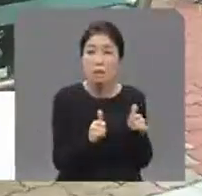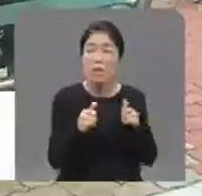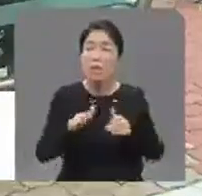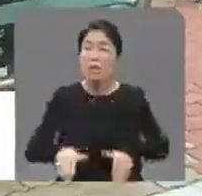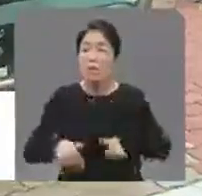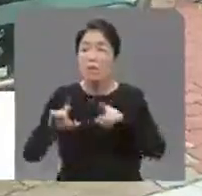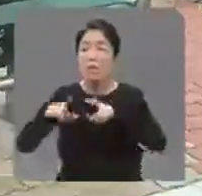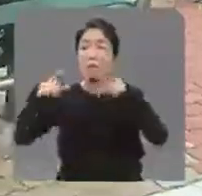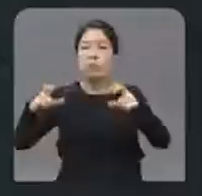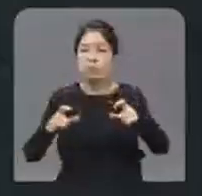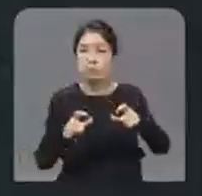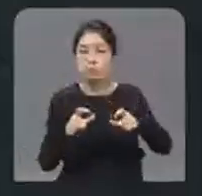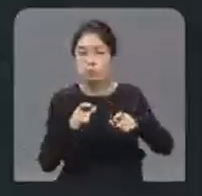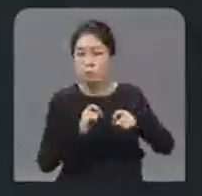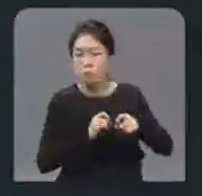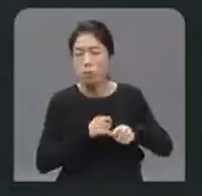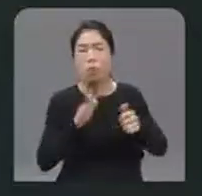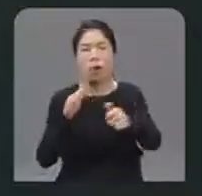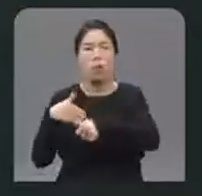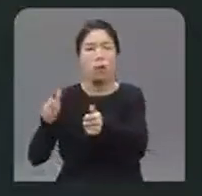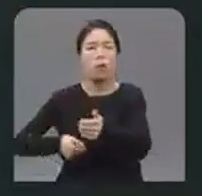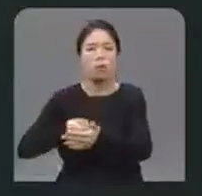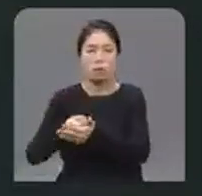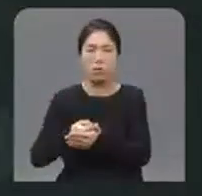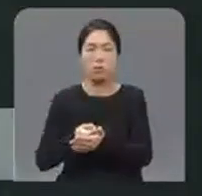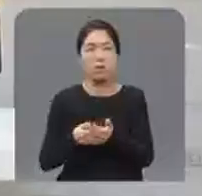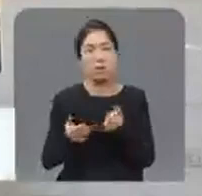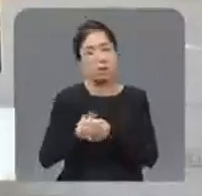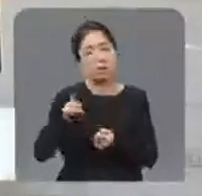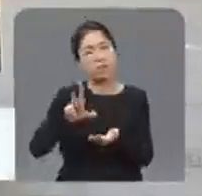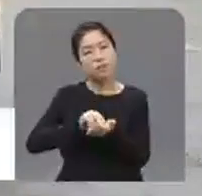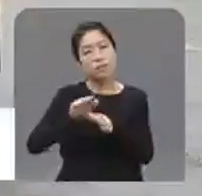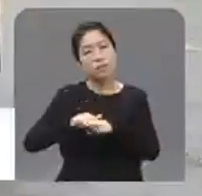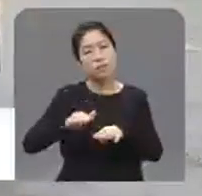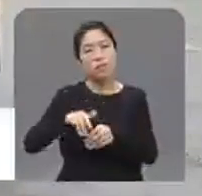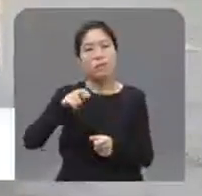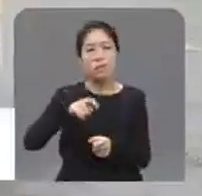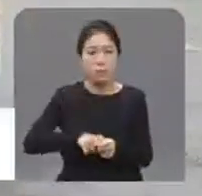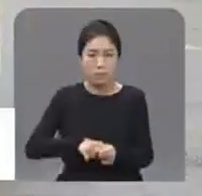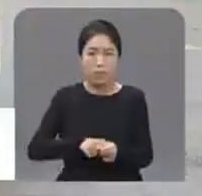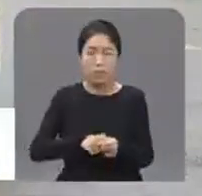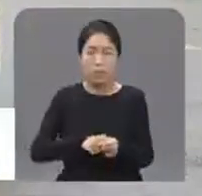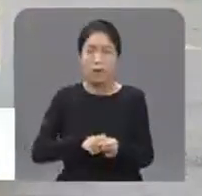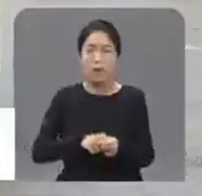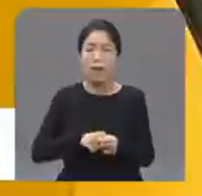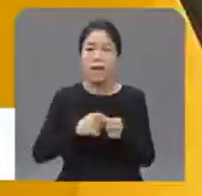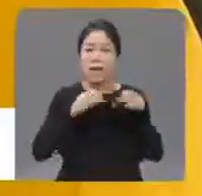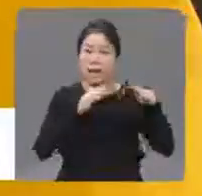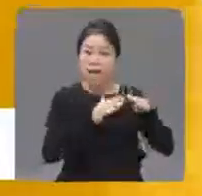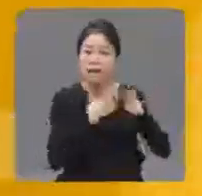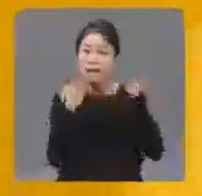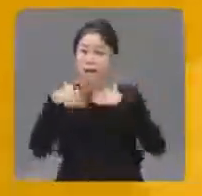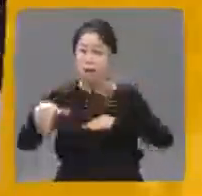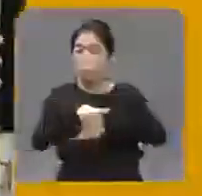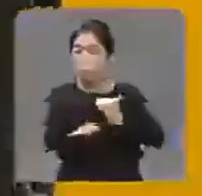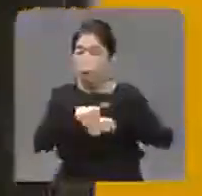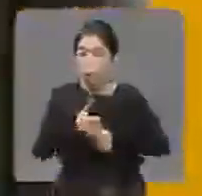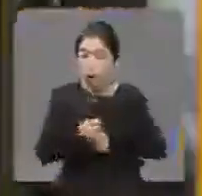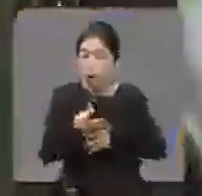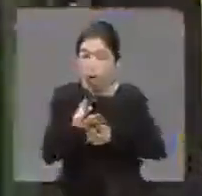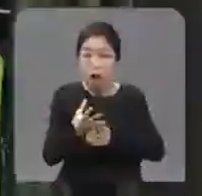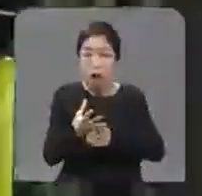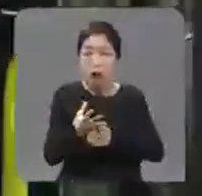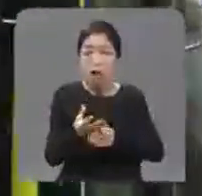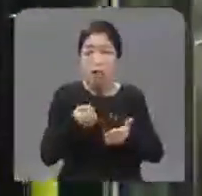동구 지역으로 밀려났습니다. 광주교육청이 이 문제를 풀기 위해 통학거리를 반영하기로 했습니다.